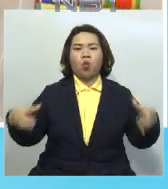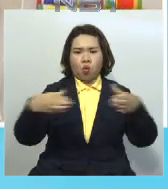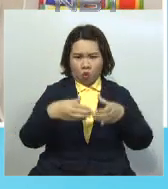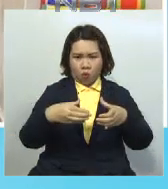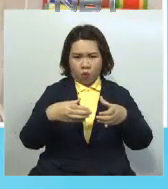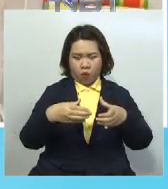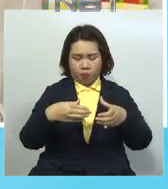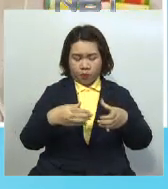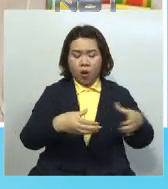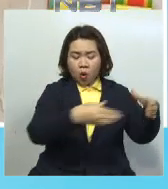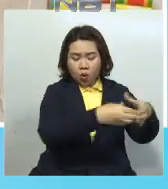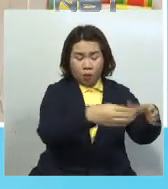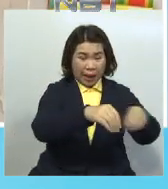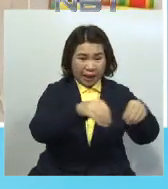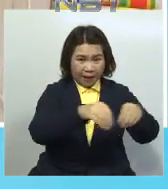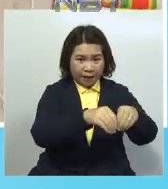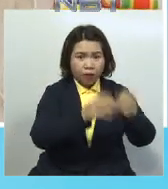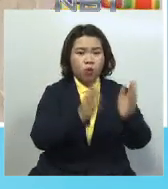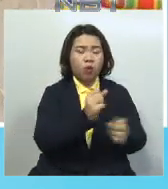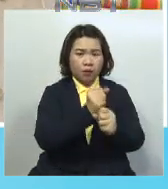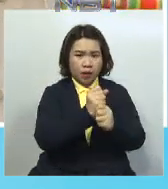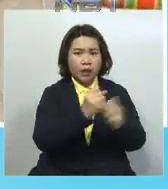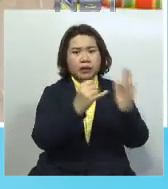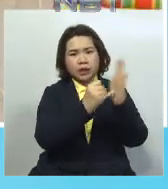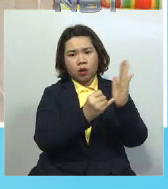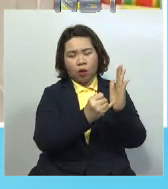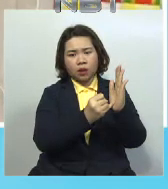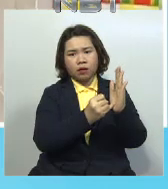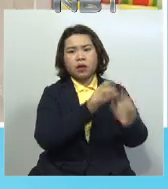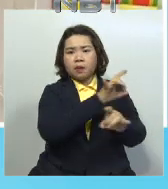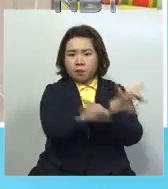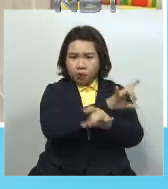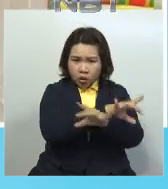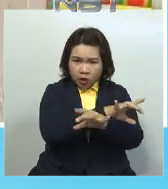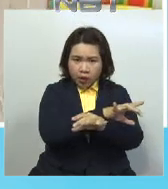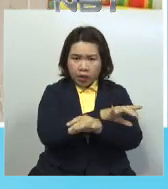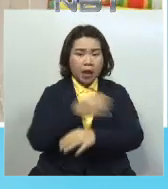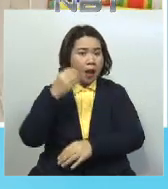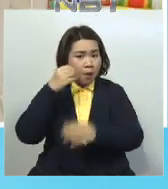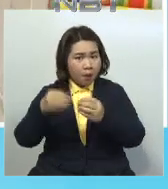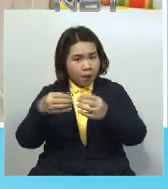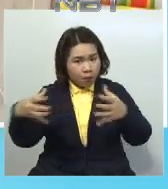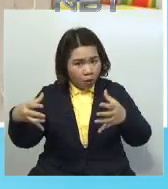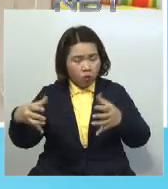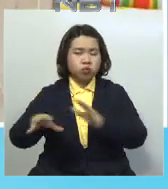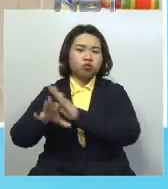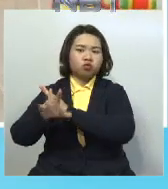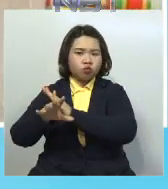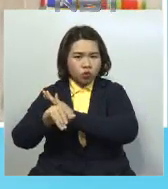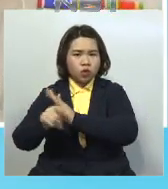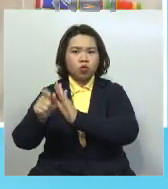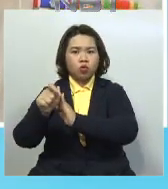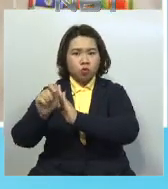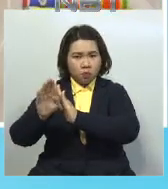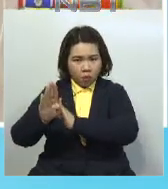ากพื้นที่ใกล้เคียงไม่ว่าจะเป็นในส่วนของจังหวัดเพชรบุรีบ้านโป่งชลบุรีนะครับอุบลรา